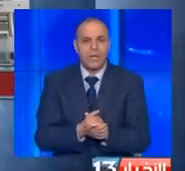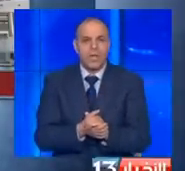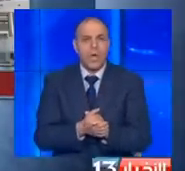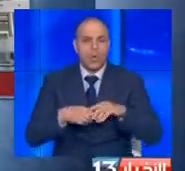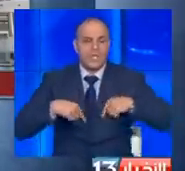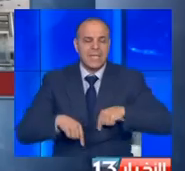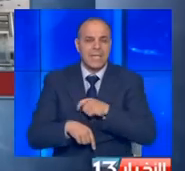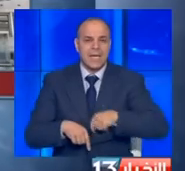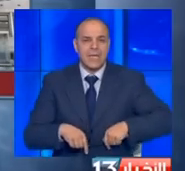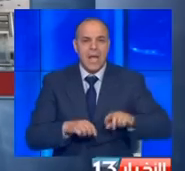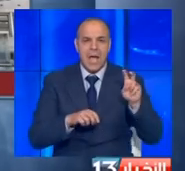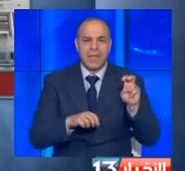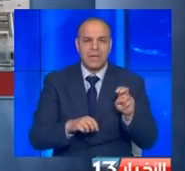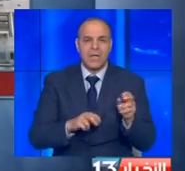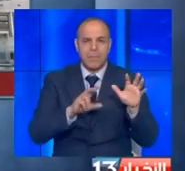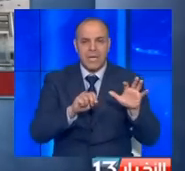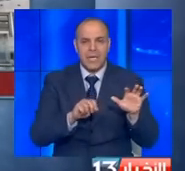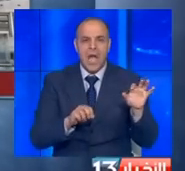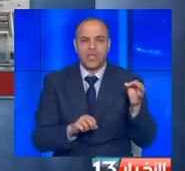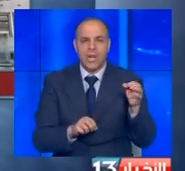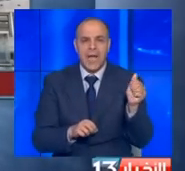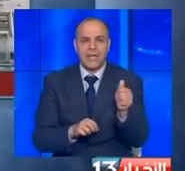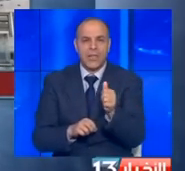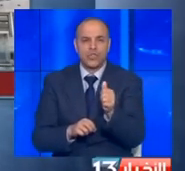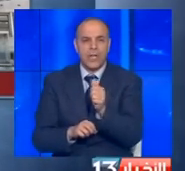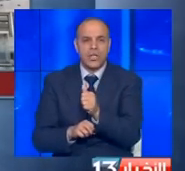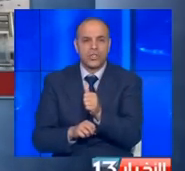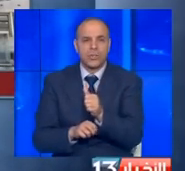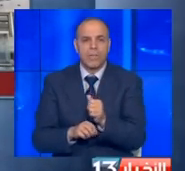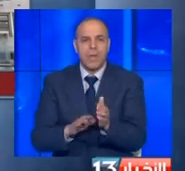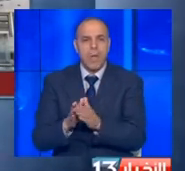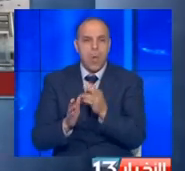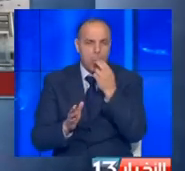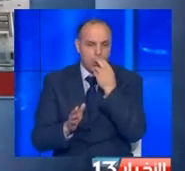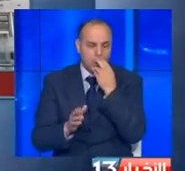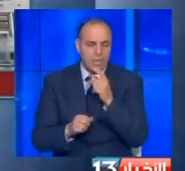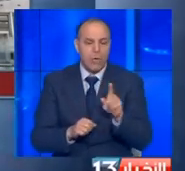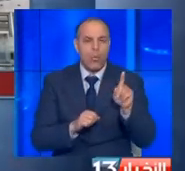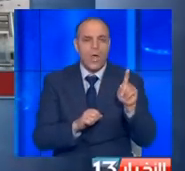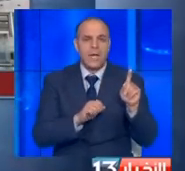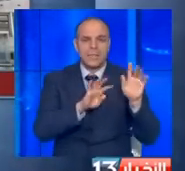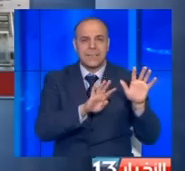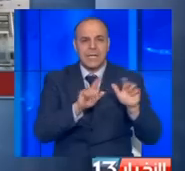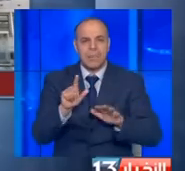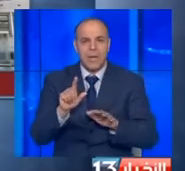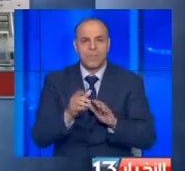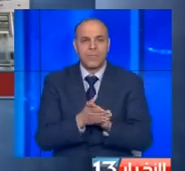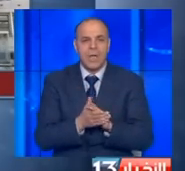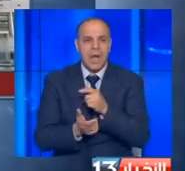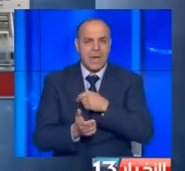وزاره الداخليه الاخضر ثمانين عشره حداش حداش الامن الوطني مائه وسبعه وتسعين